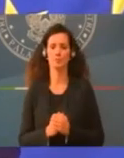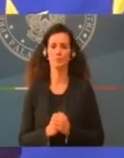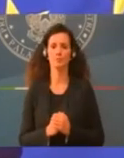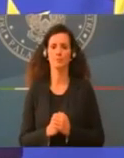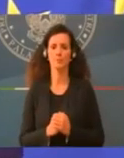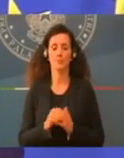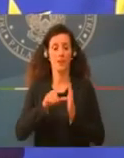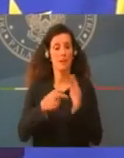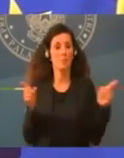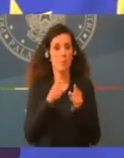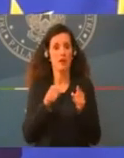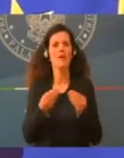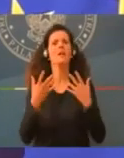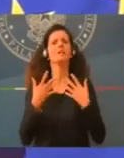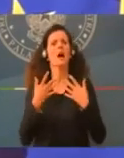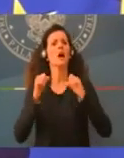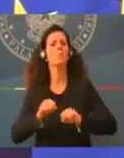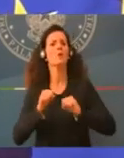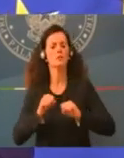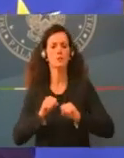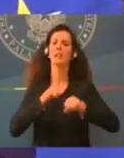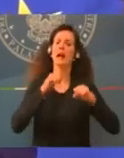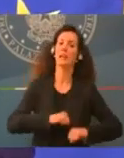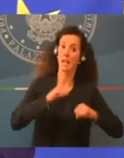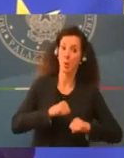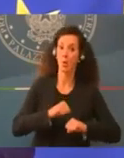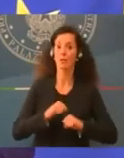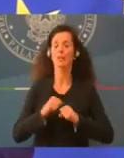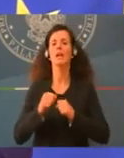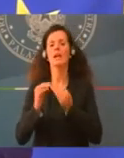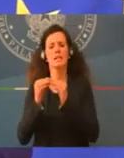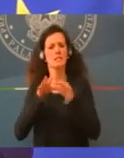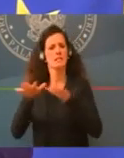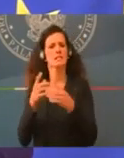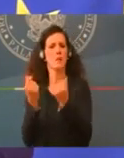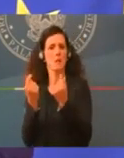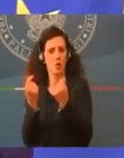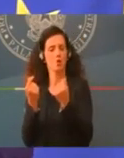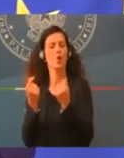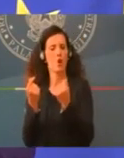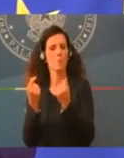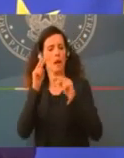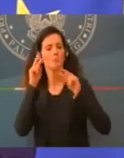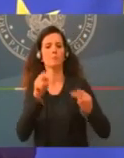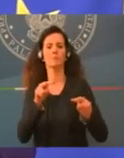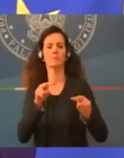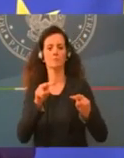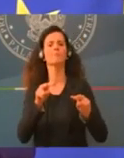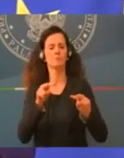un'impostazione come si addice a tempi di recessione economica di forte espansione